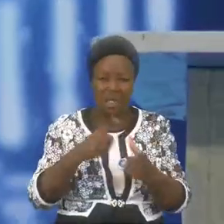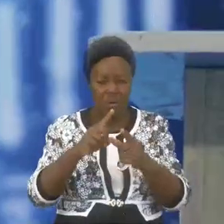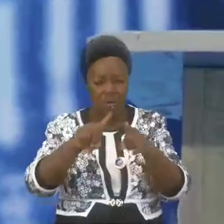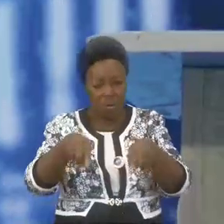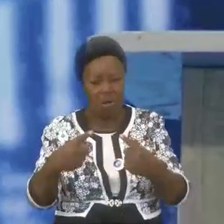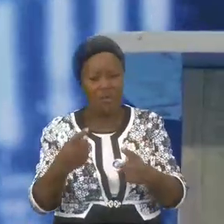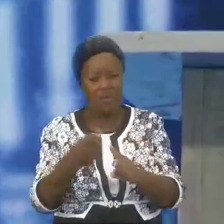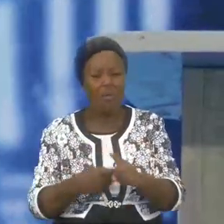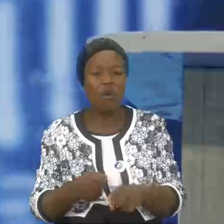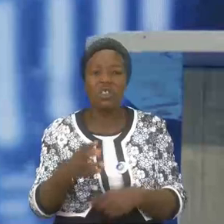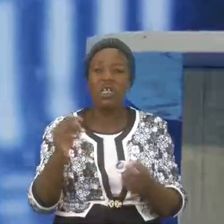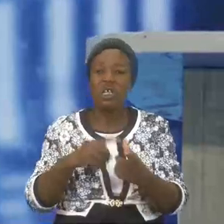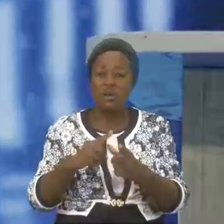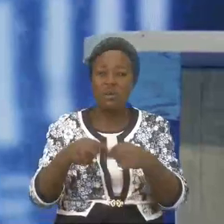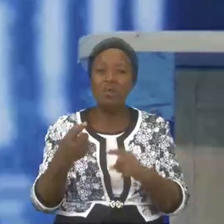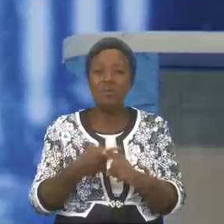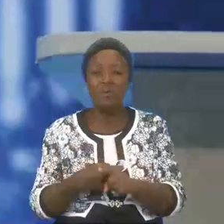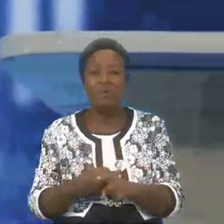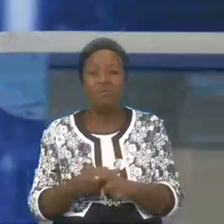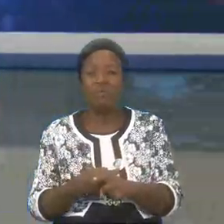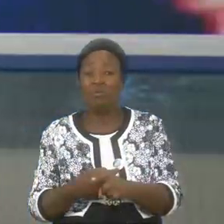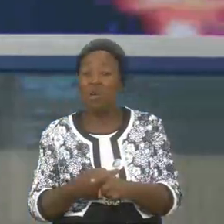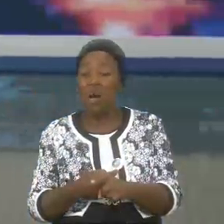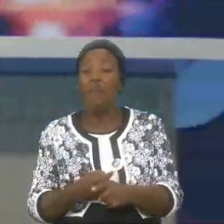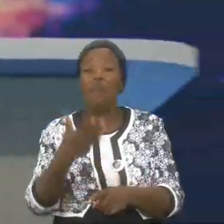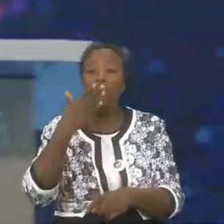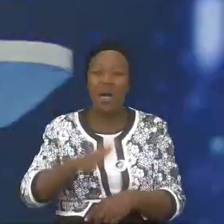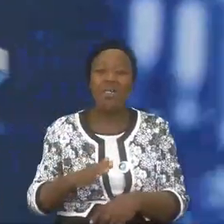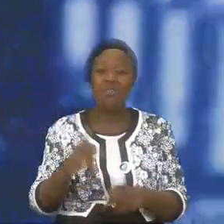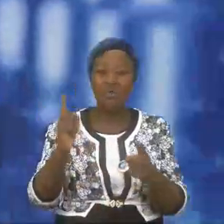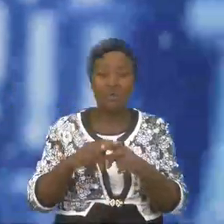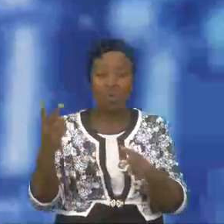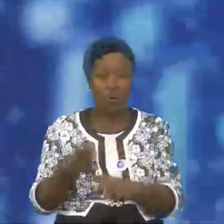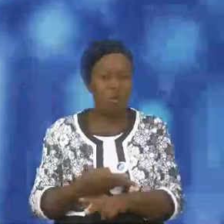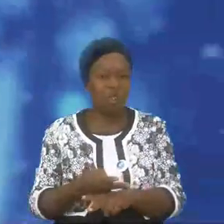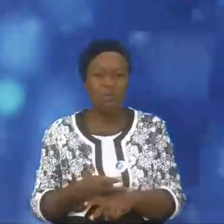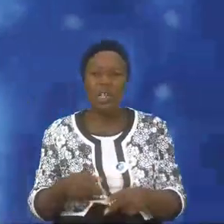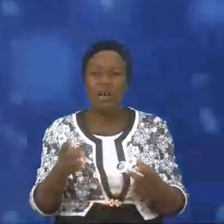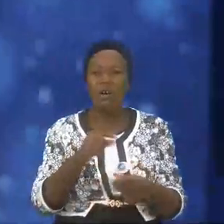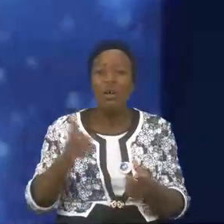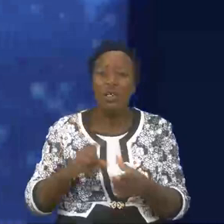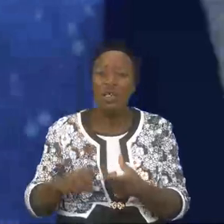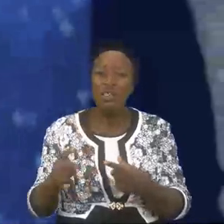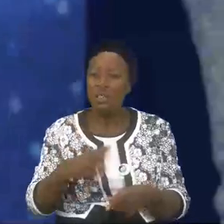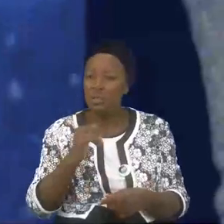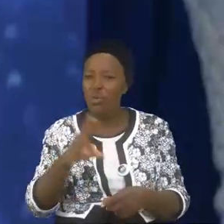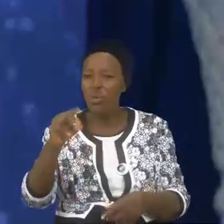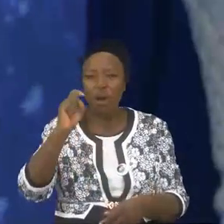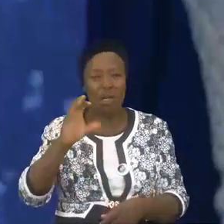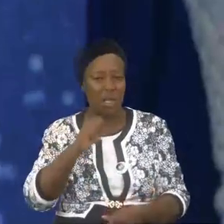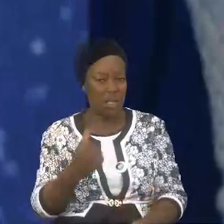de mal en pire. Et elle s'en allait s'empirant. Personne ne pouvait aider. Mais un